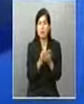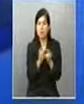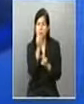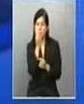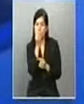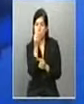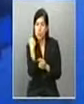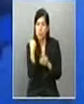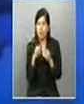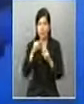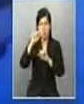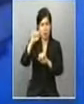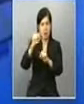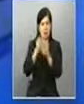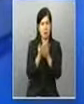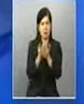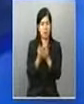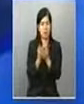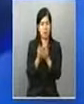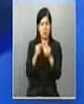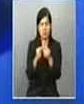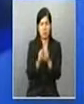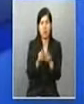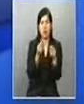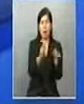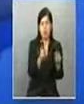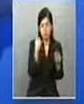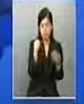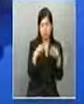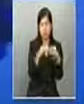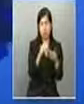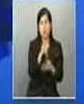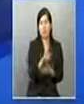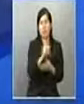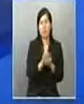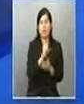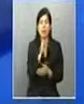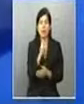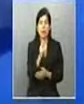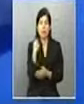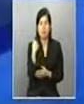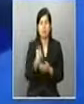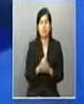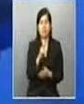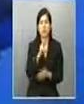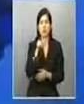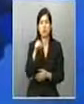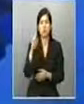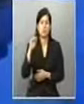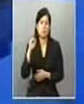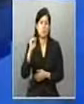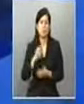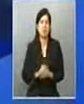และมีการประกาศจ่ายปันผลจากทางด้านของแอดวานซ์ด้วยนะคะ2.40 บาทนะคะซึ่งก็ถือว่าเป็น